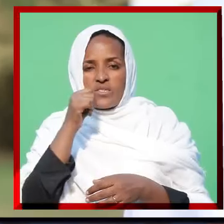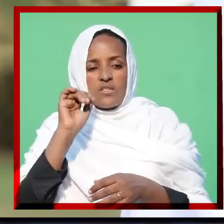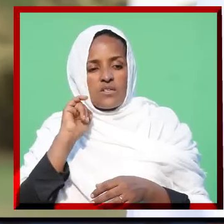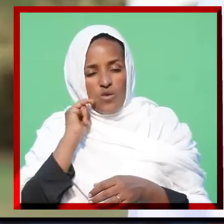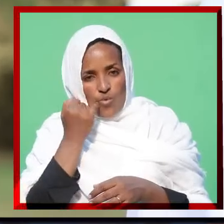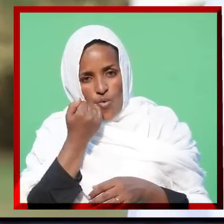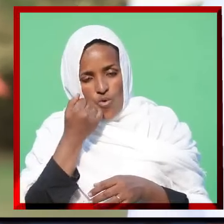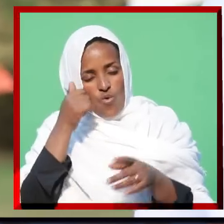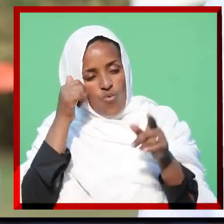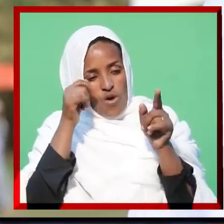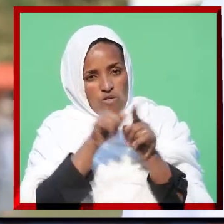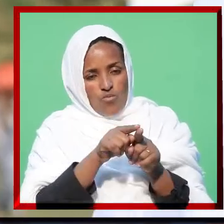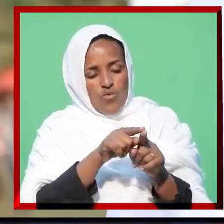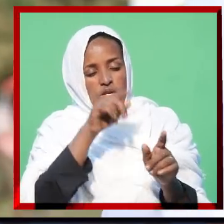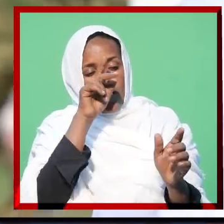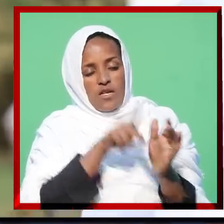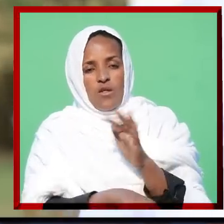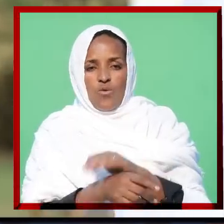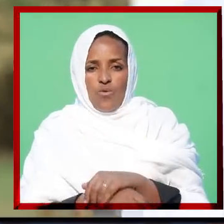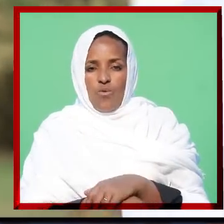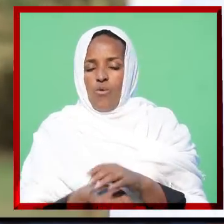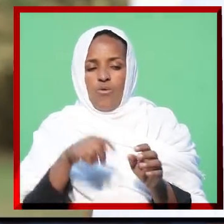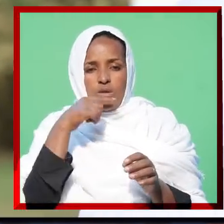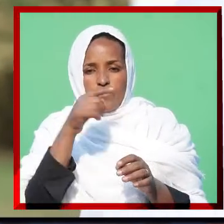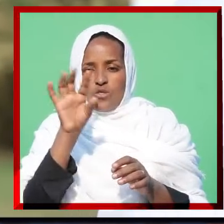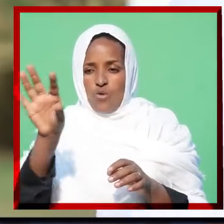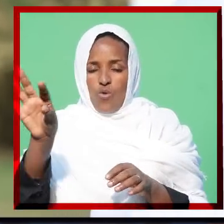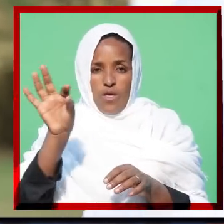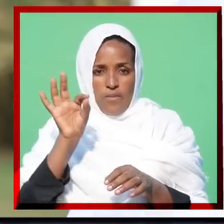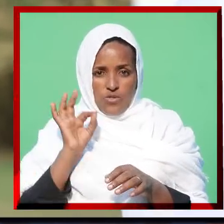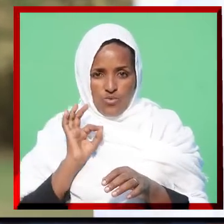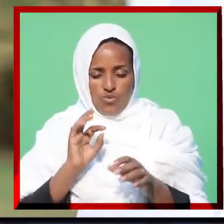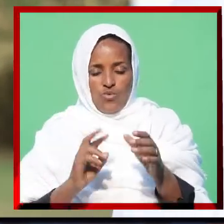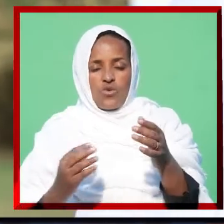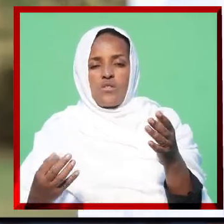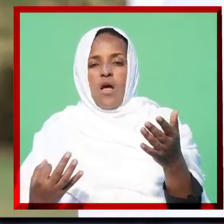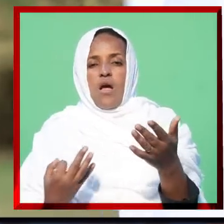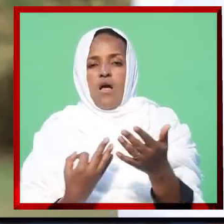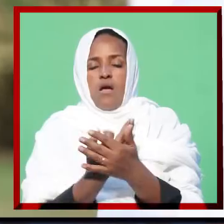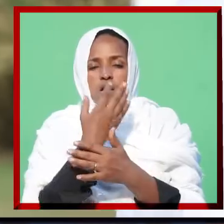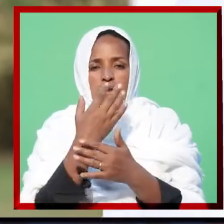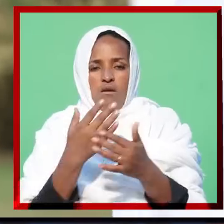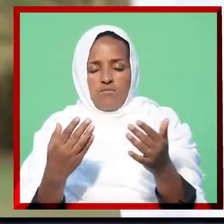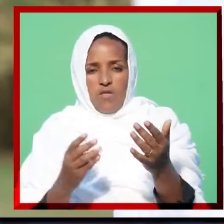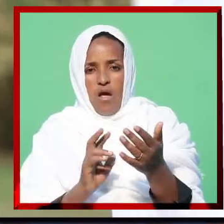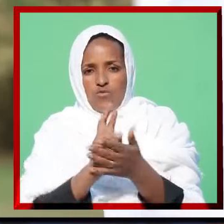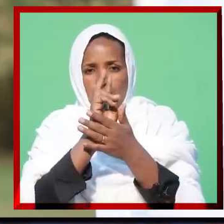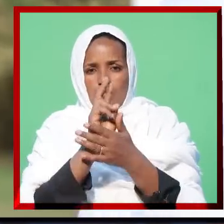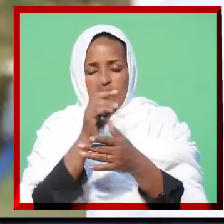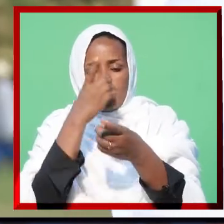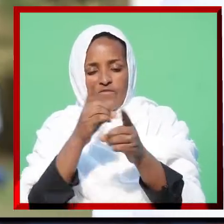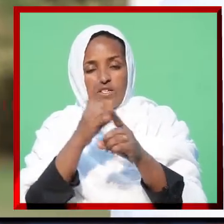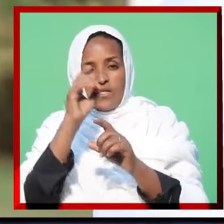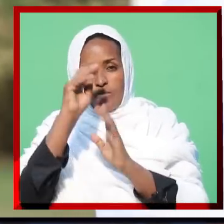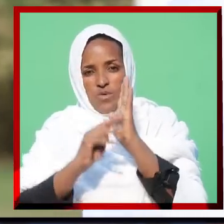يتكنتو واندمون قدلو يم التنواني مزونا تحدسو هجو يه اريز فترة